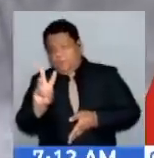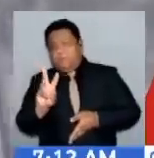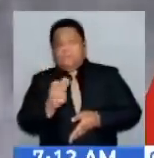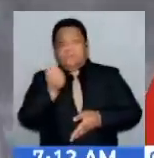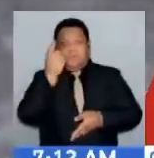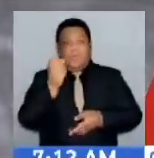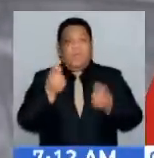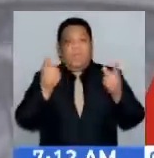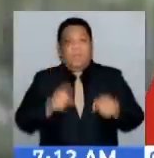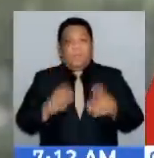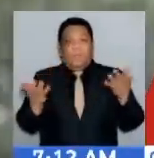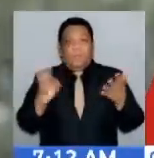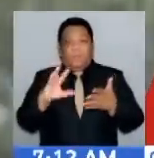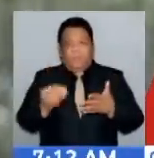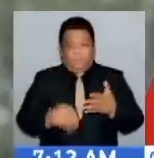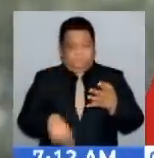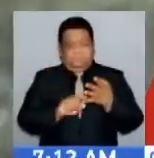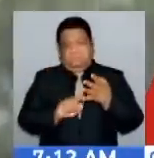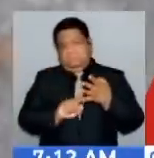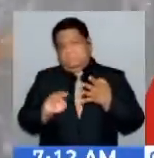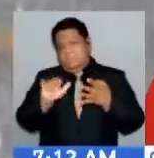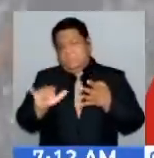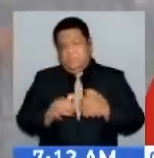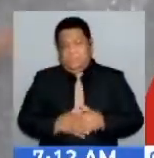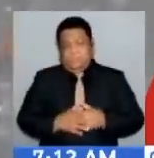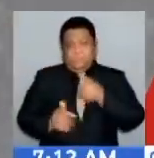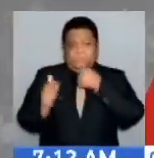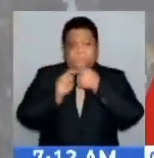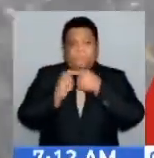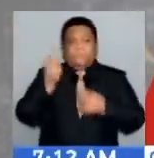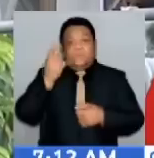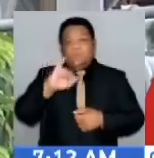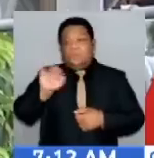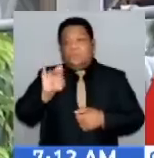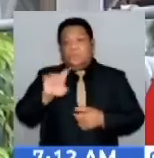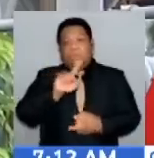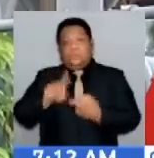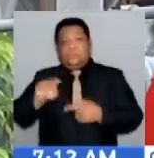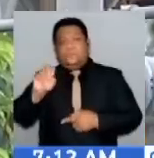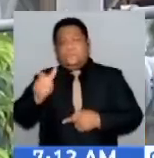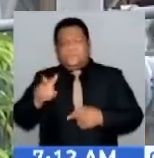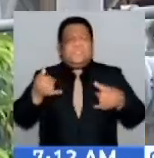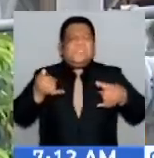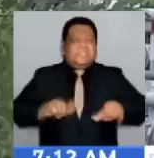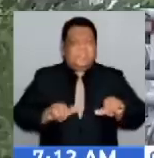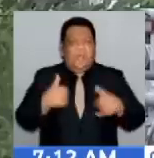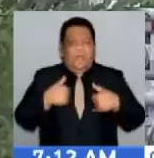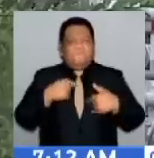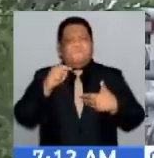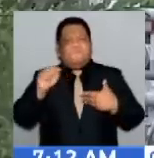2023. Pero kahit pagpasok ng tag-ulan sa Hunyo hanggang Nobyembre, ay may mga yellow alert pa rin. The Luzon grid is projected to